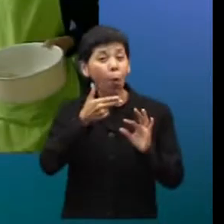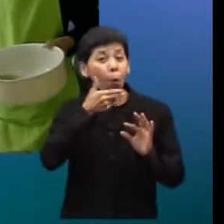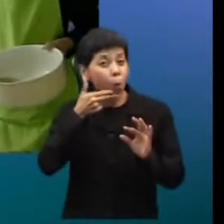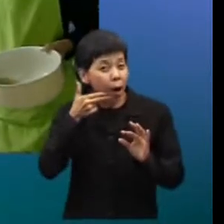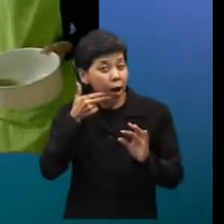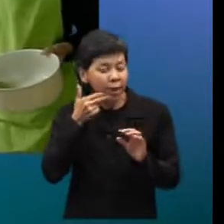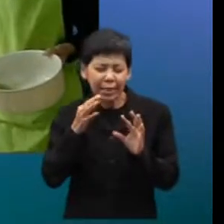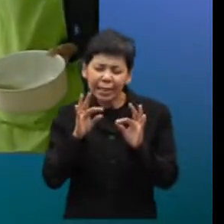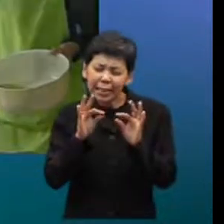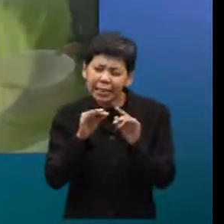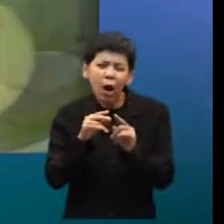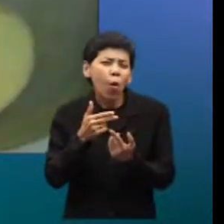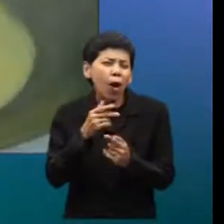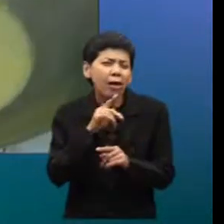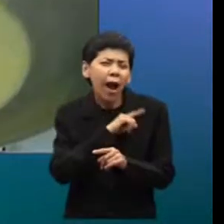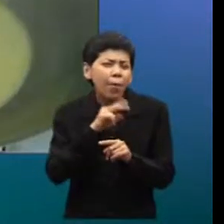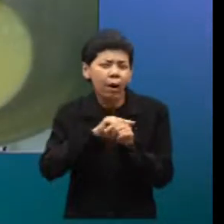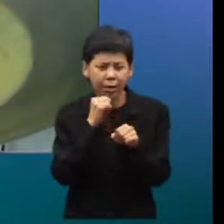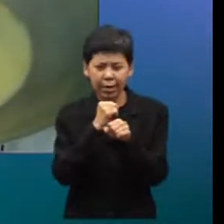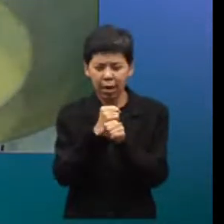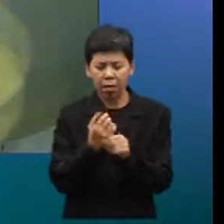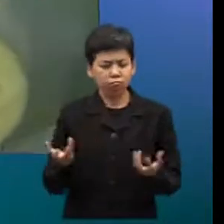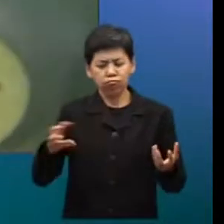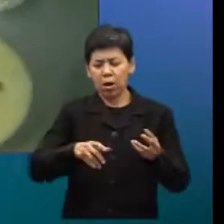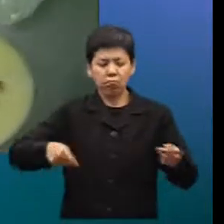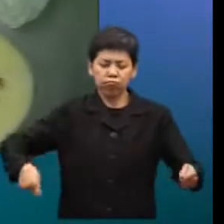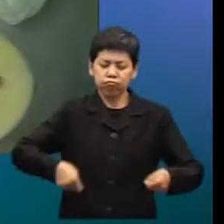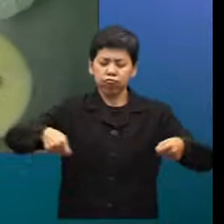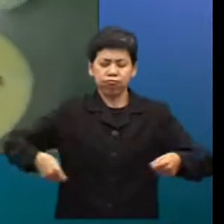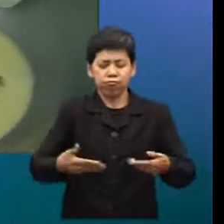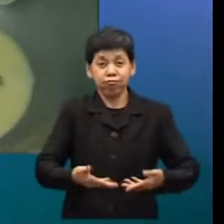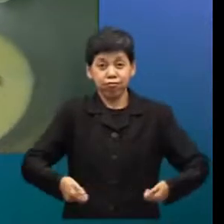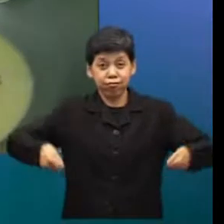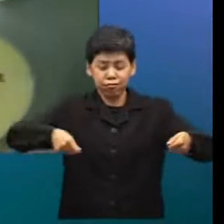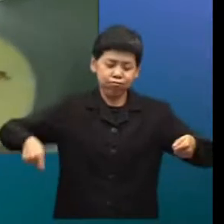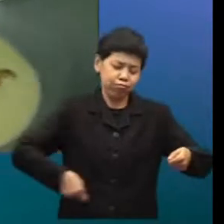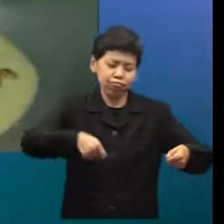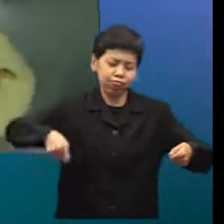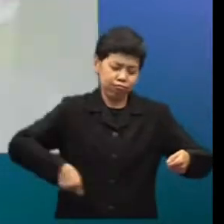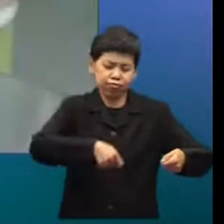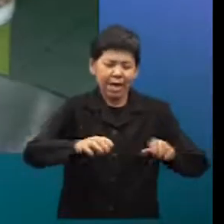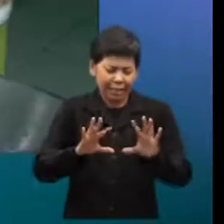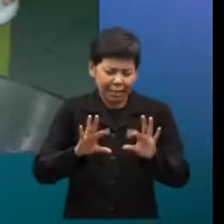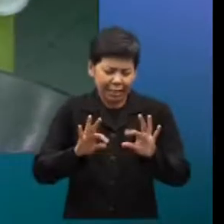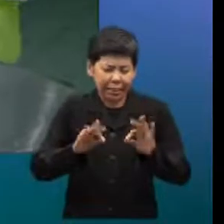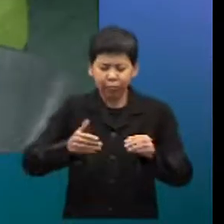และเกลือป่นตามอัตราส่วนผสมรวมกันในกระทะเคี่ยวจนกระทั่งเหนียวเข้